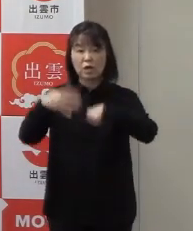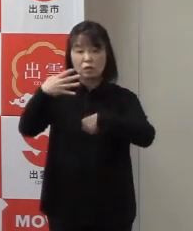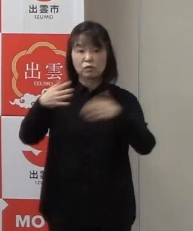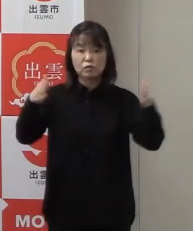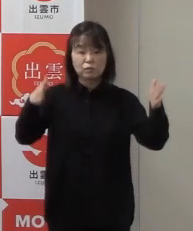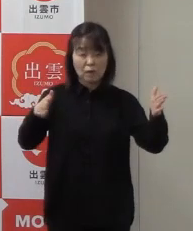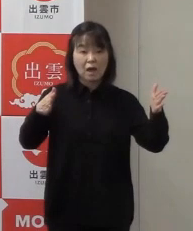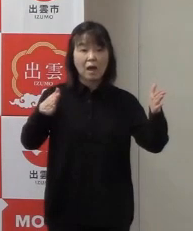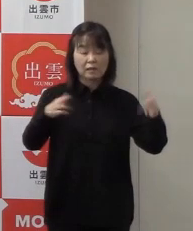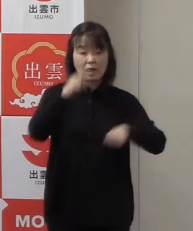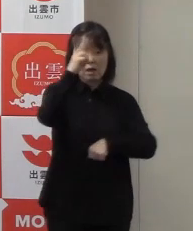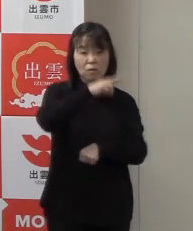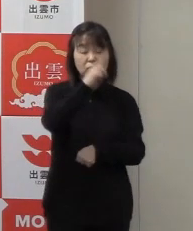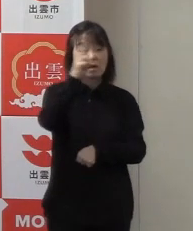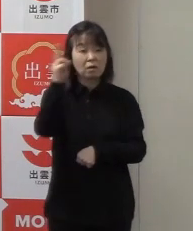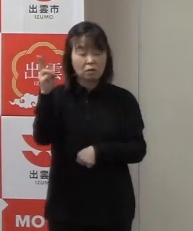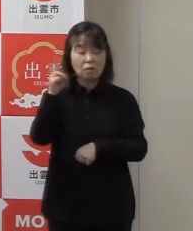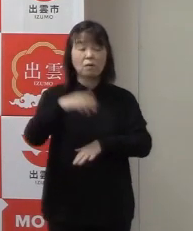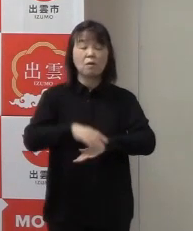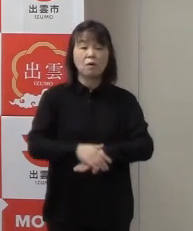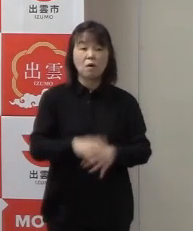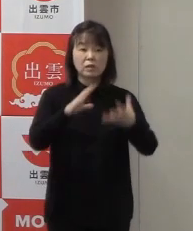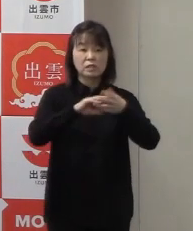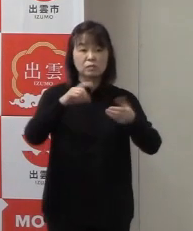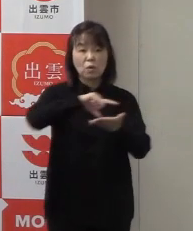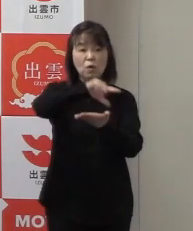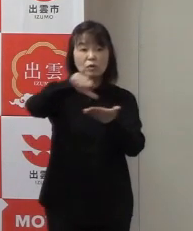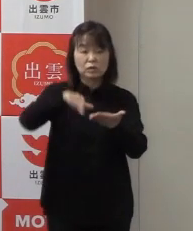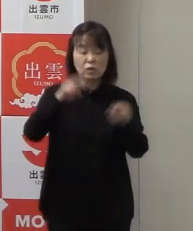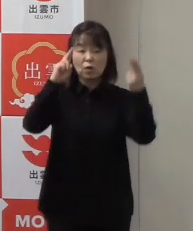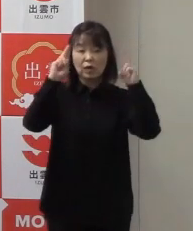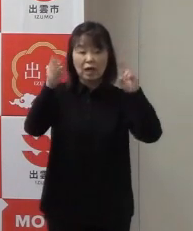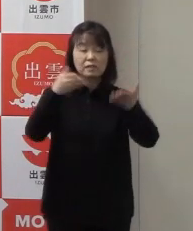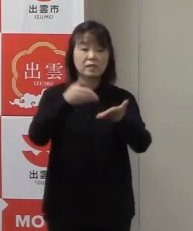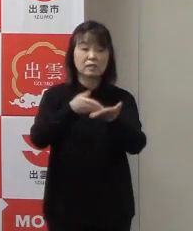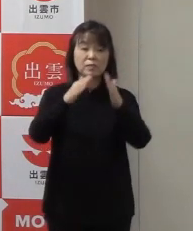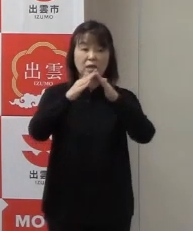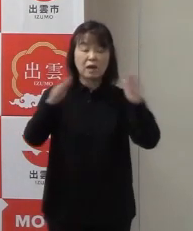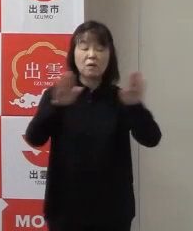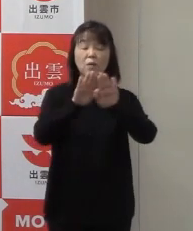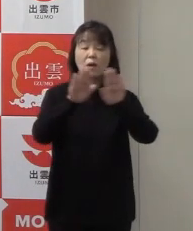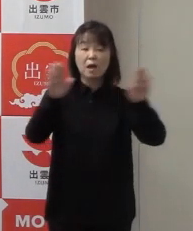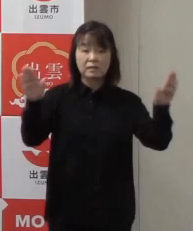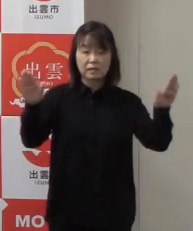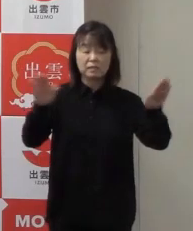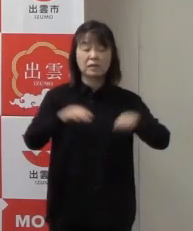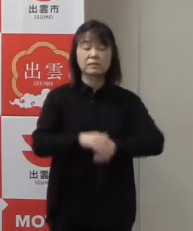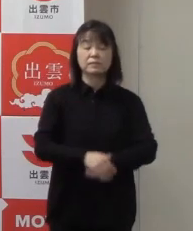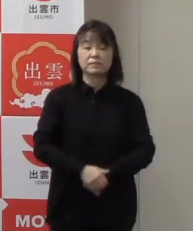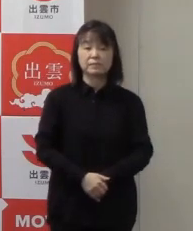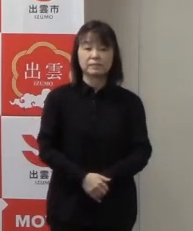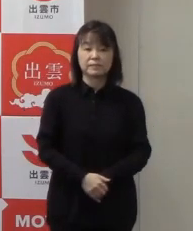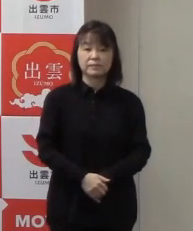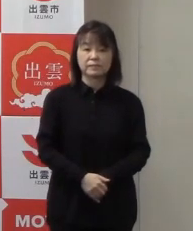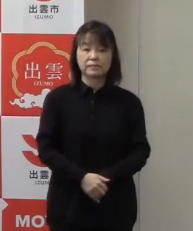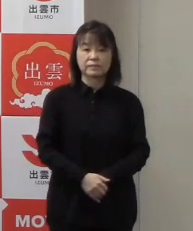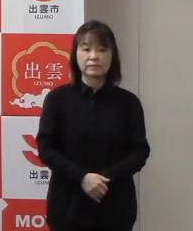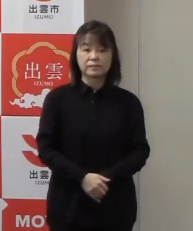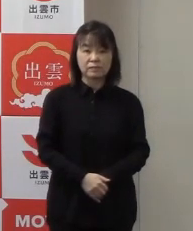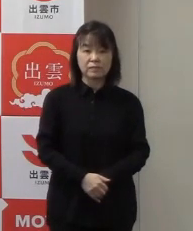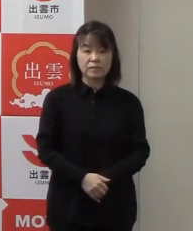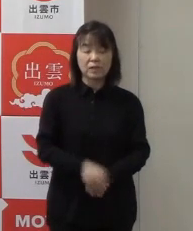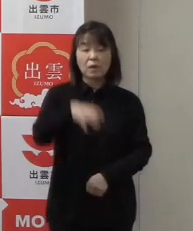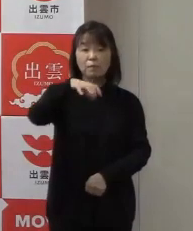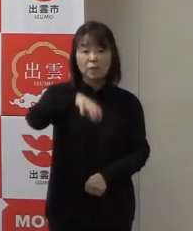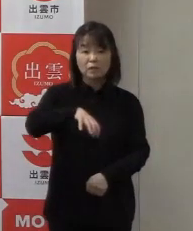午後でありますけれども、出雲地区の企業説明会を開催をいたします。都議